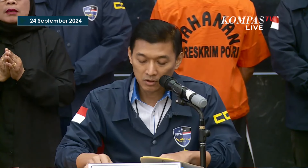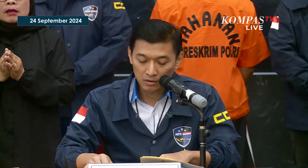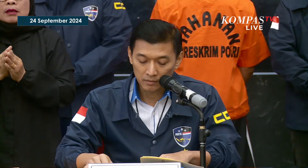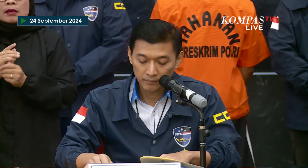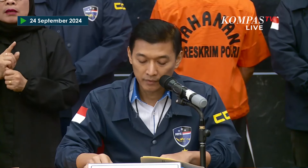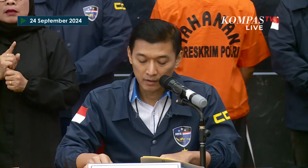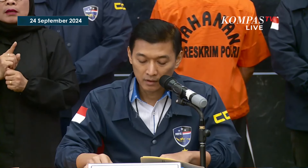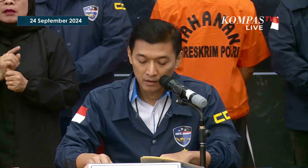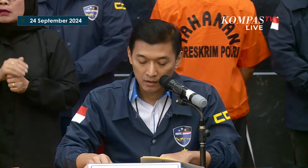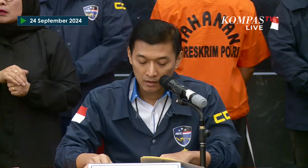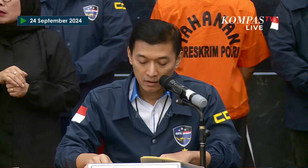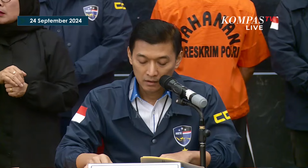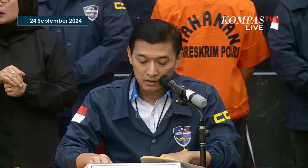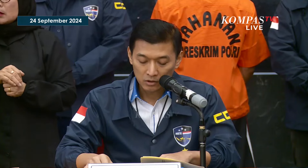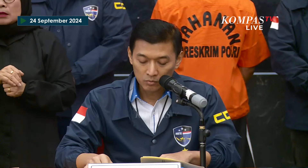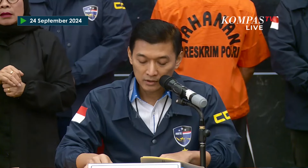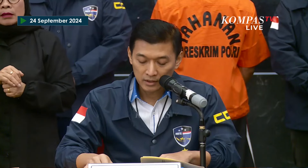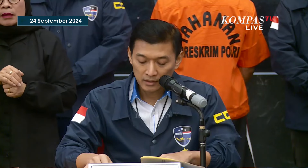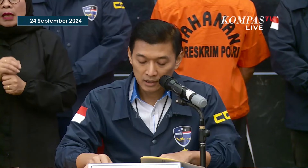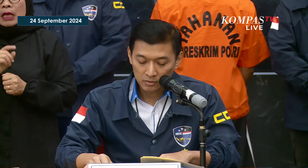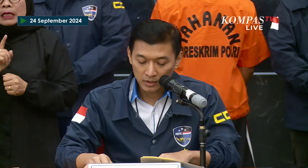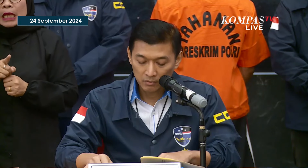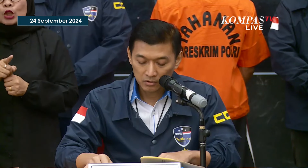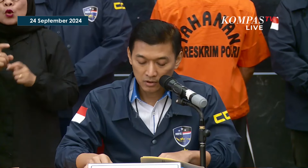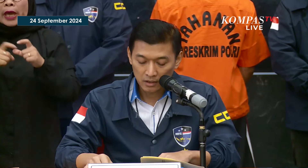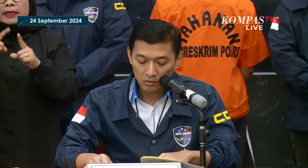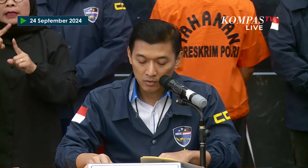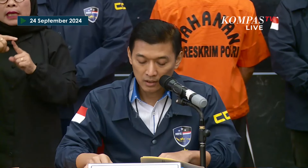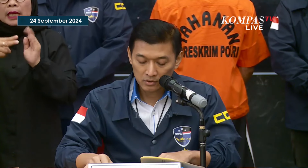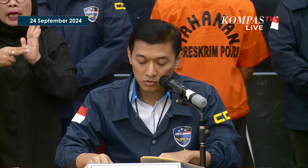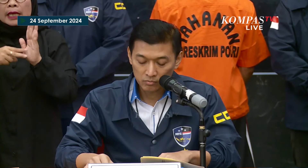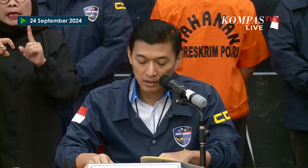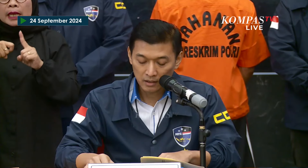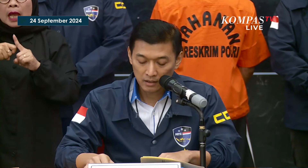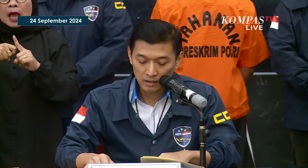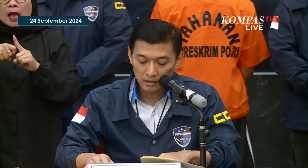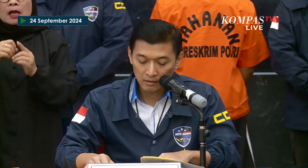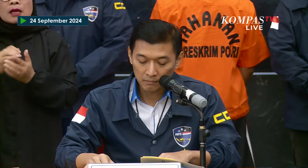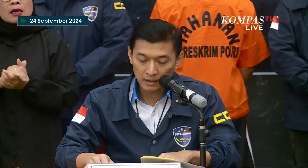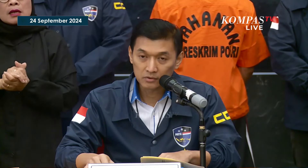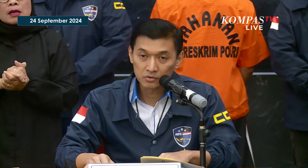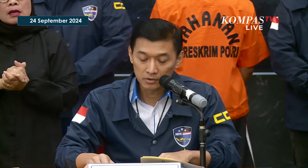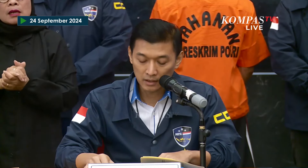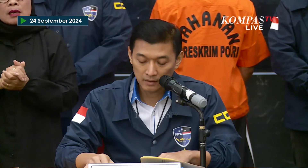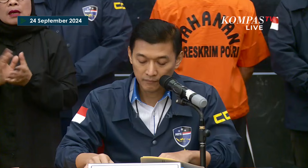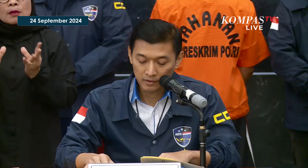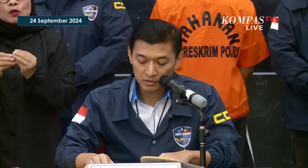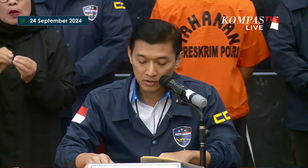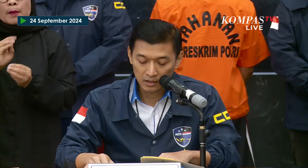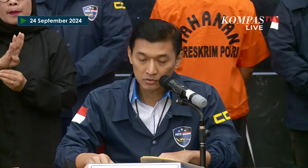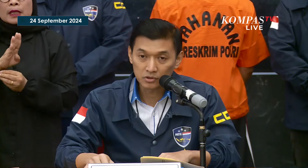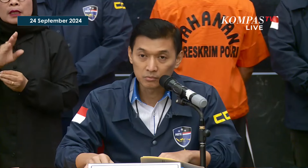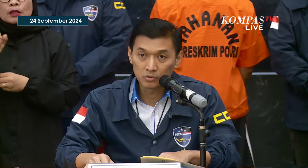sepeda motor, satu buah STNK sepeda motor, dan uang sejumlah